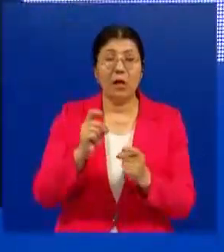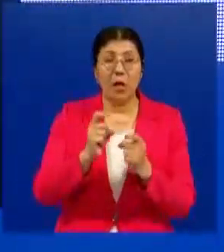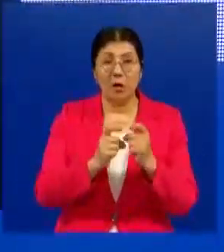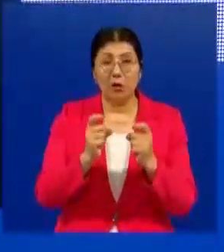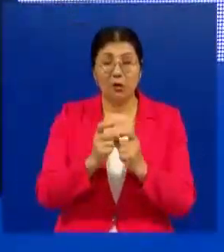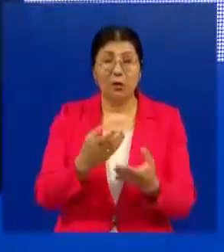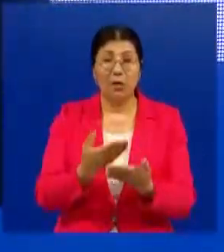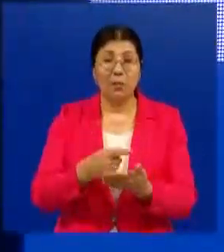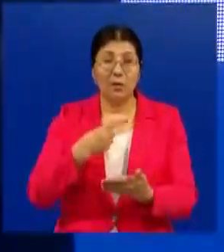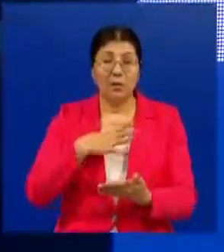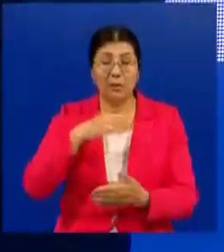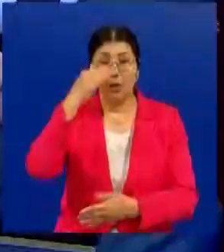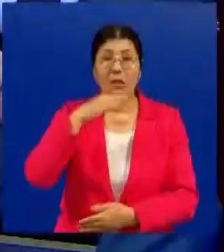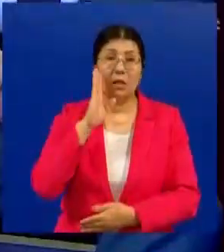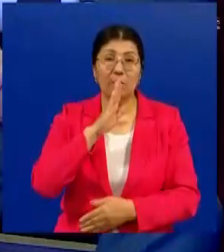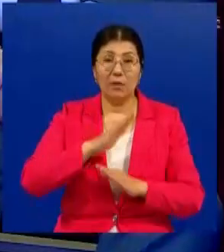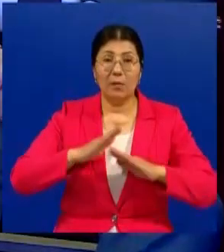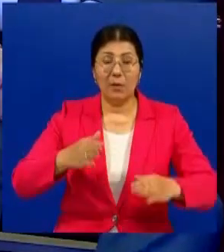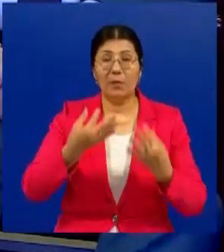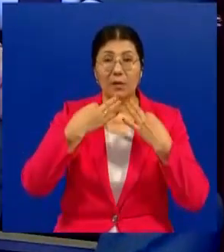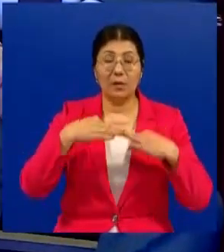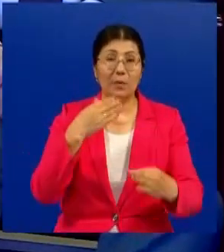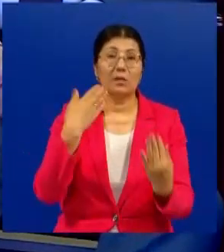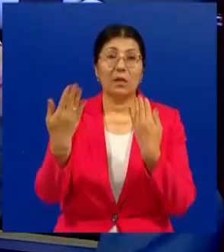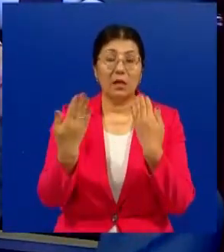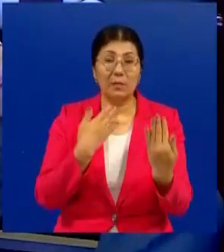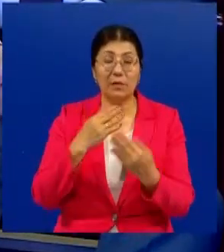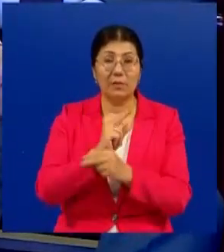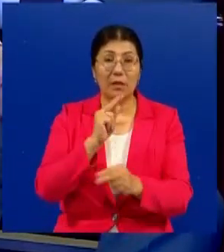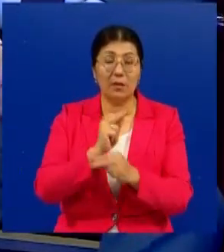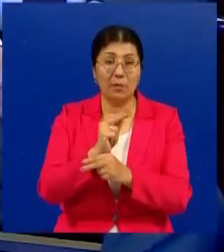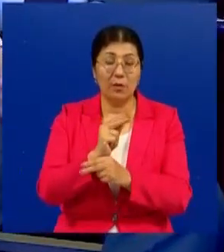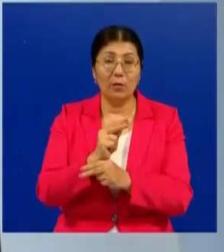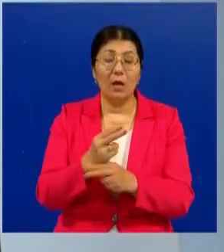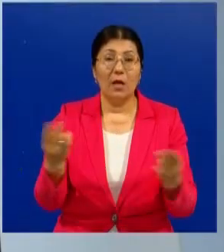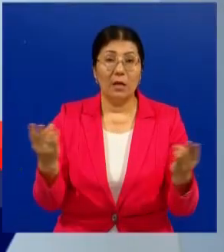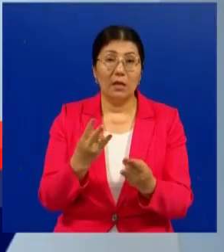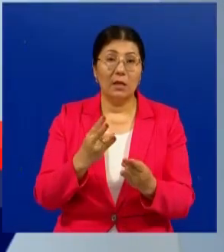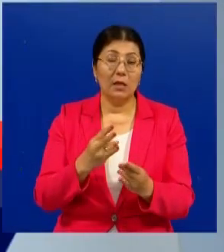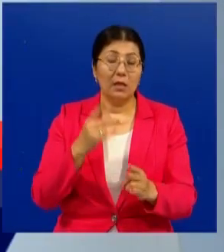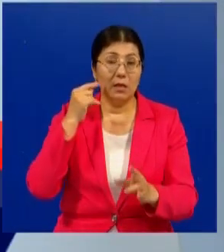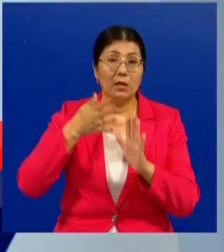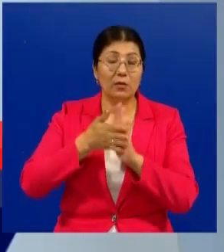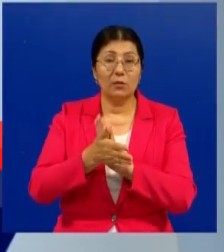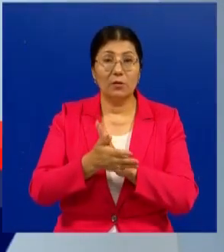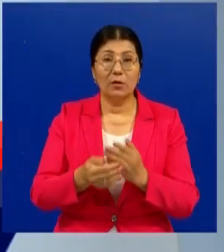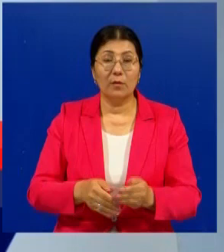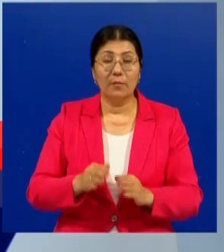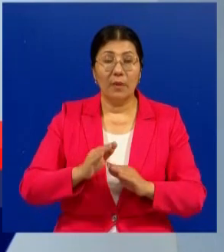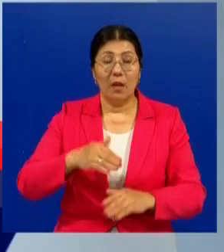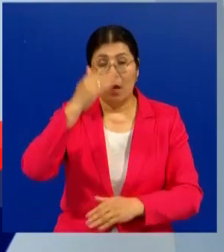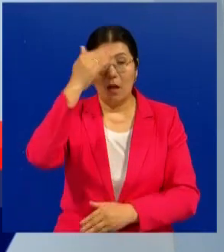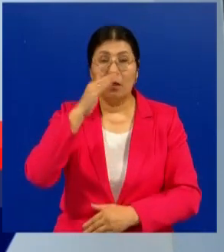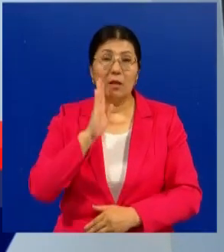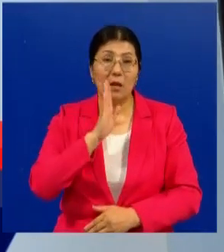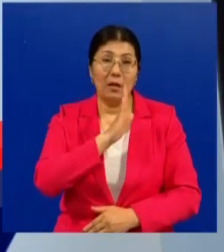өзекті болды. Ата-аналарға баламен еркін қарым-қатынас орната отырып, тәрбиелеу тетіктері түсіндірілді. Қазіргі ата-аналар балаларын